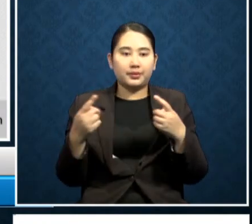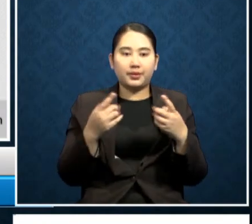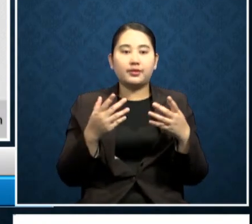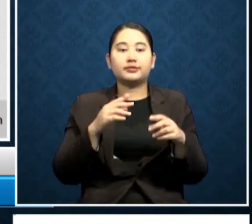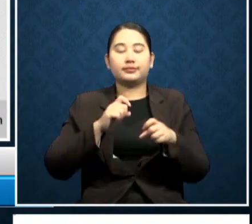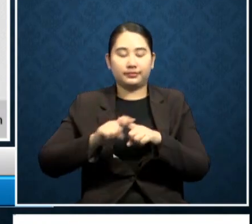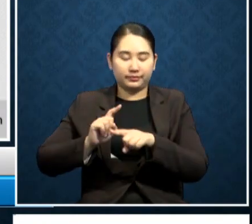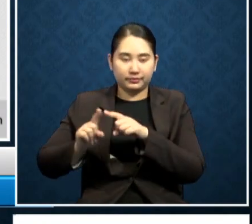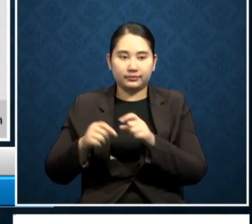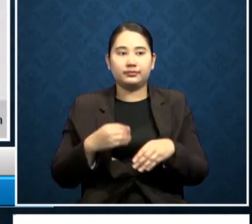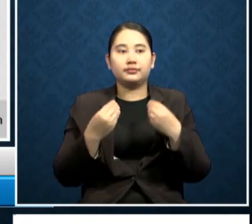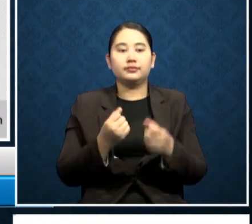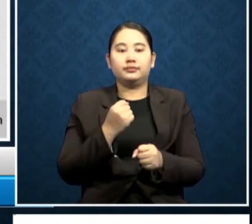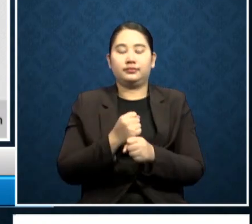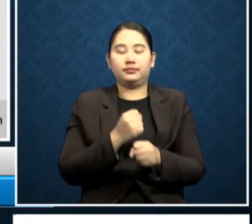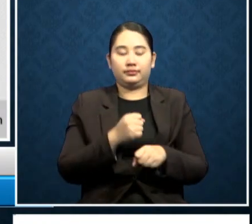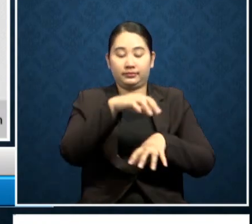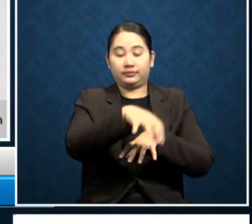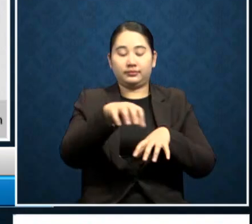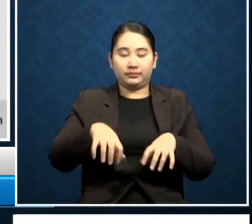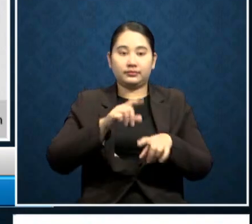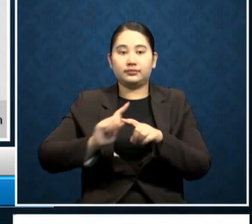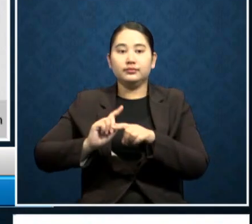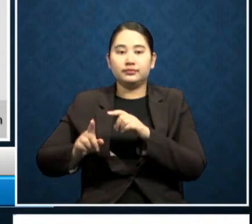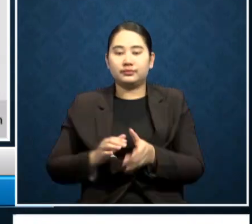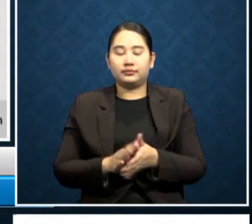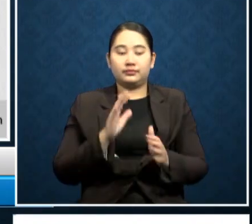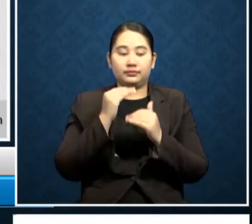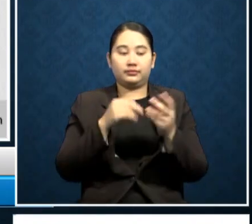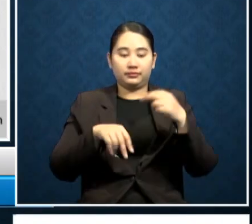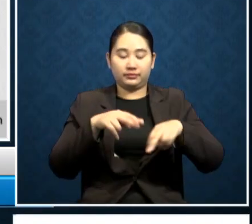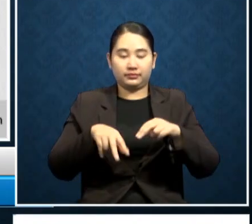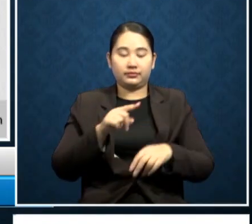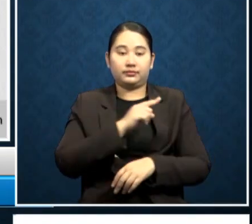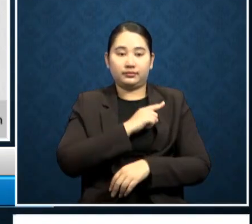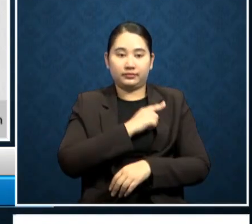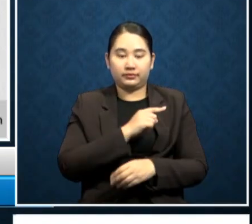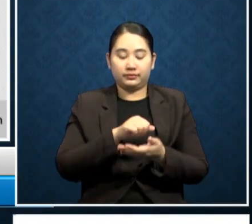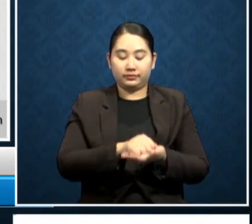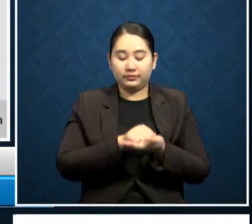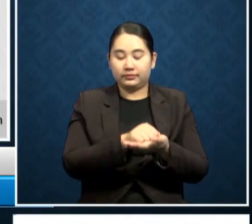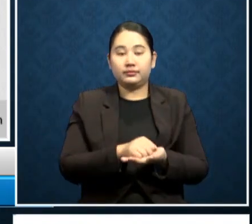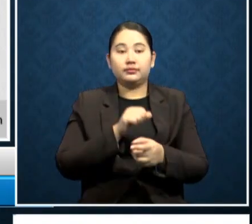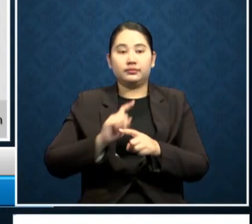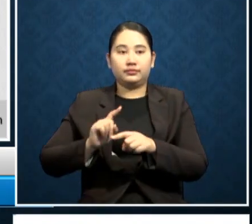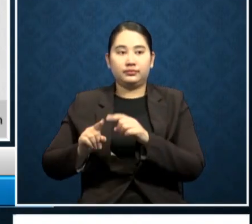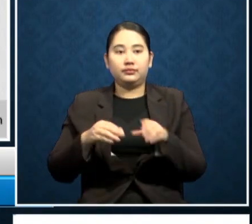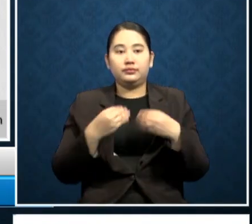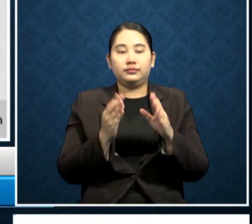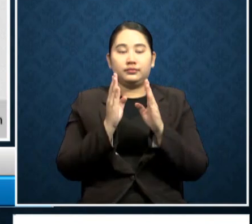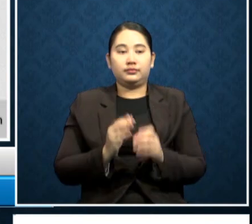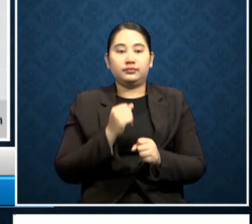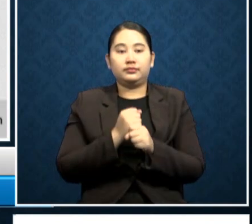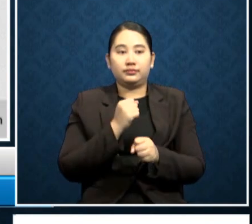สู่การปฏิบัติในองค์กรต่างๆทั้งหน่วยงานกำกับดูแลและหน่วยงานบริการเพื่อให้บุคลากรทุก